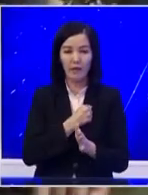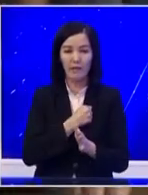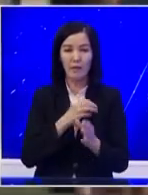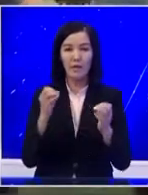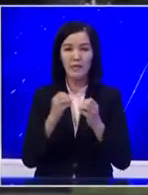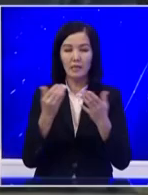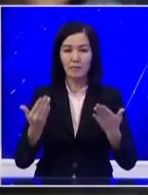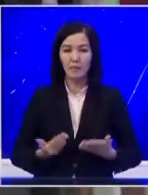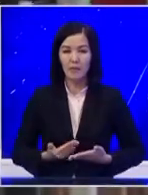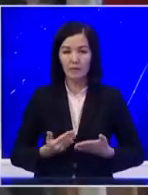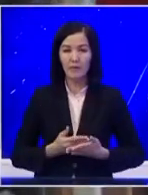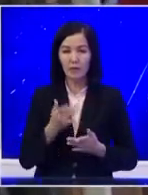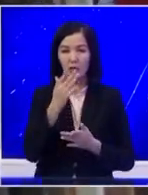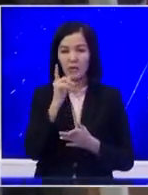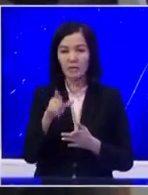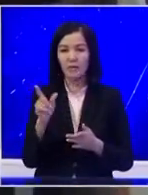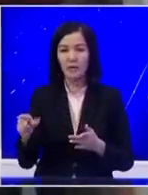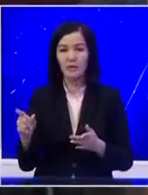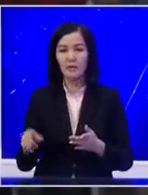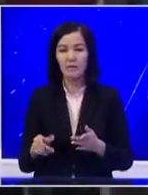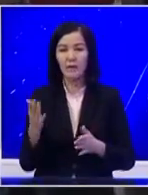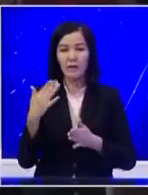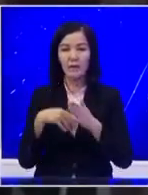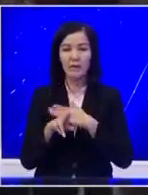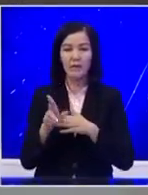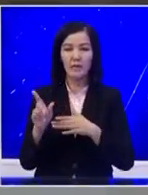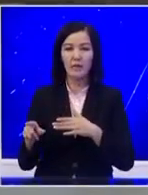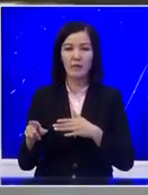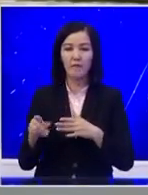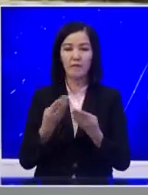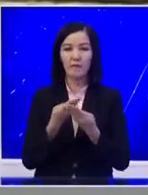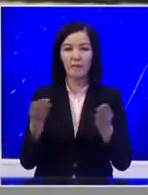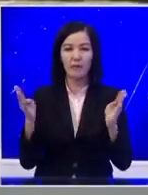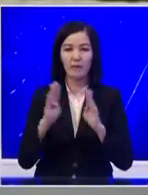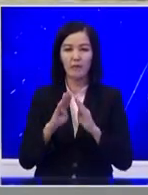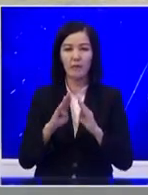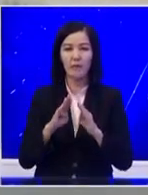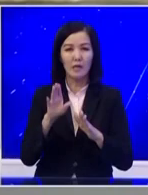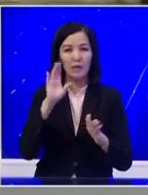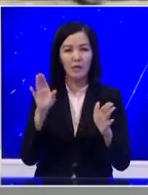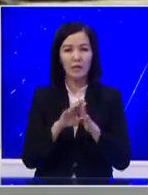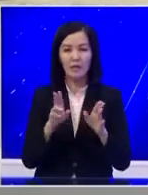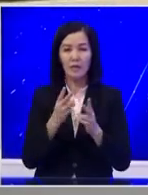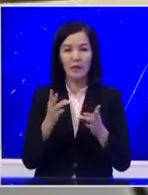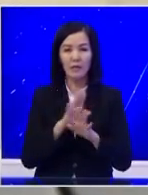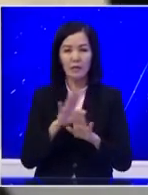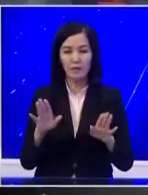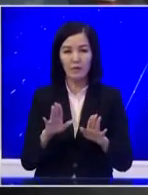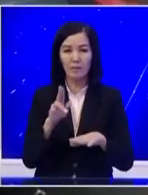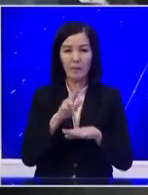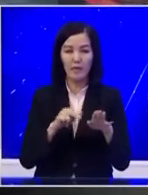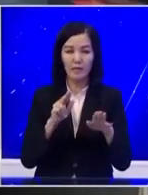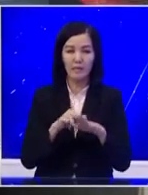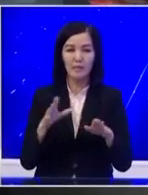десятки проживающих здесь иностранцев, в том числе и нелегалов, отказались соблюдать карантин. Примерно 200 человек вырвались из зацепленного полицейскими комплекса,